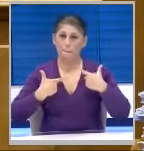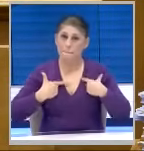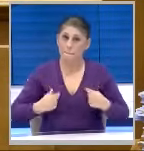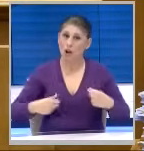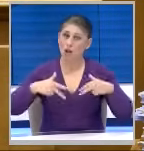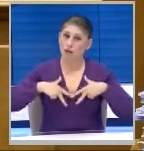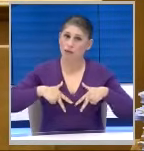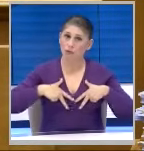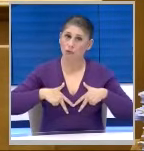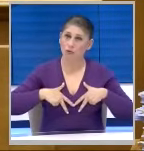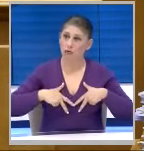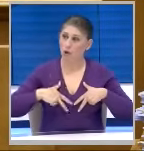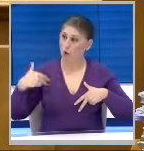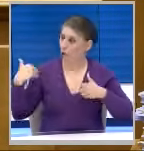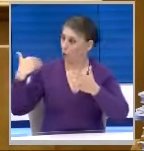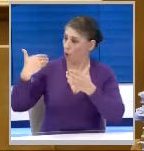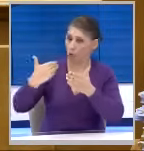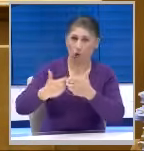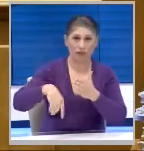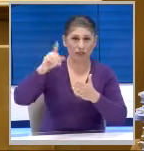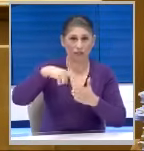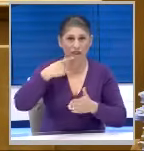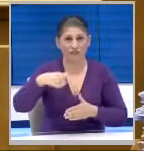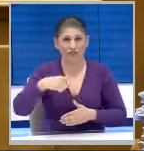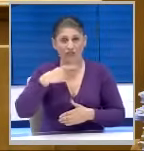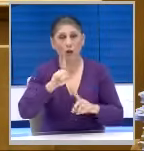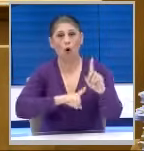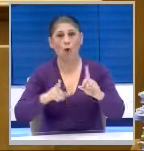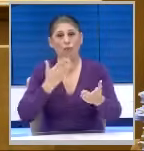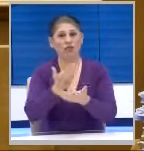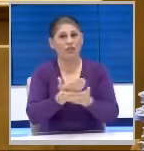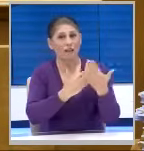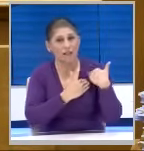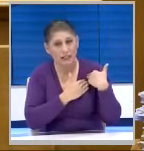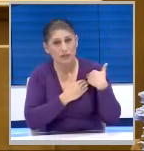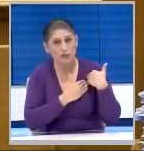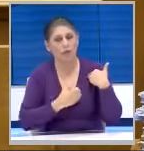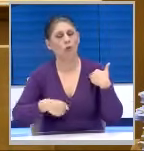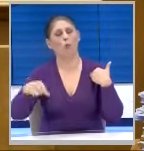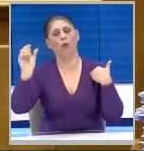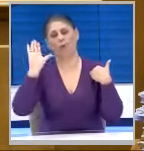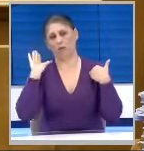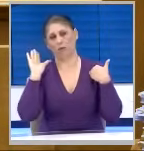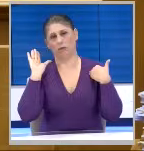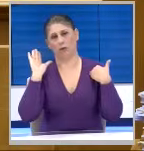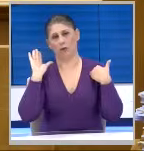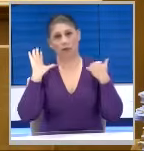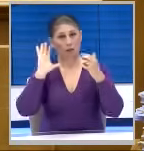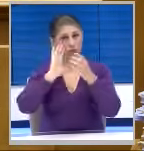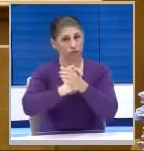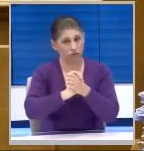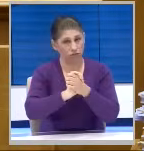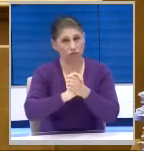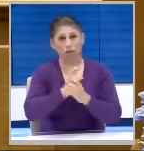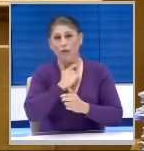υπουργών σας που όλες αυτές τις μέρες υβρίζουν όποιον ζητά ευθύνες όχι ένωσε τη φωνή